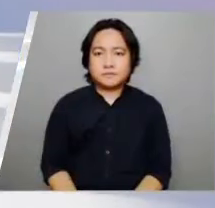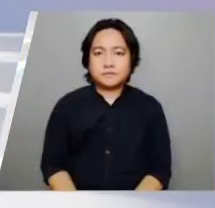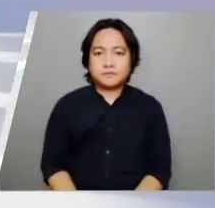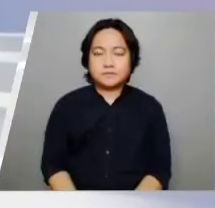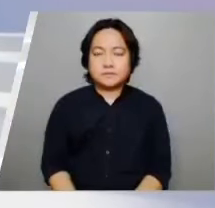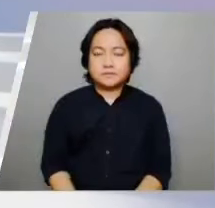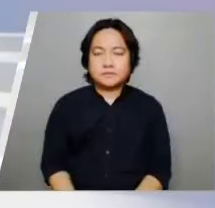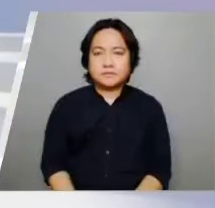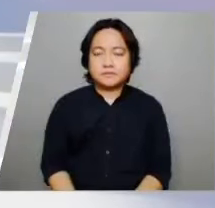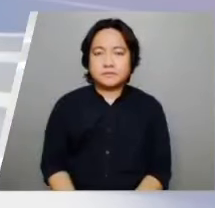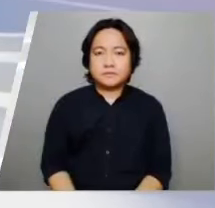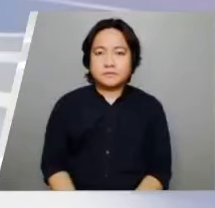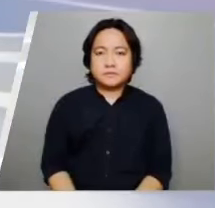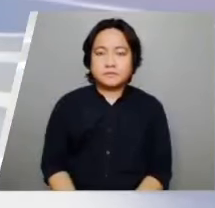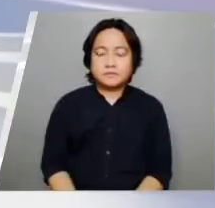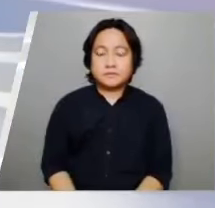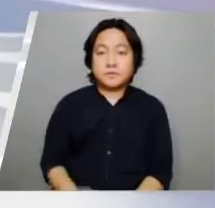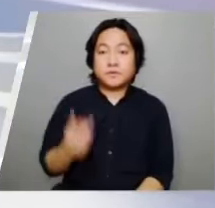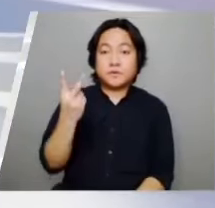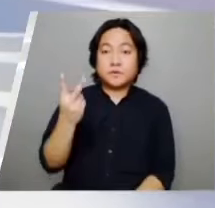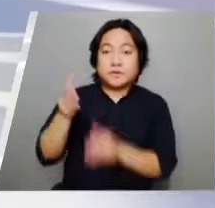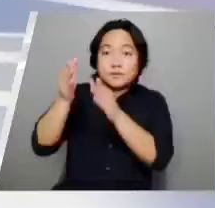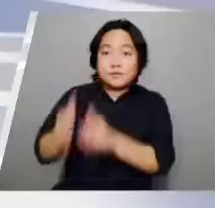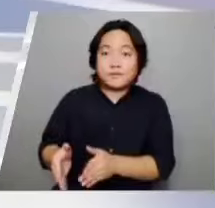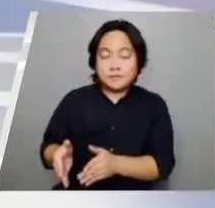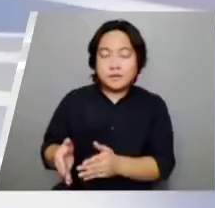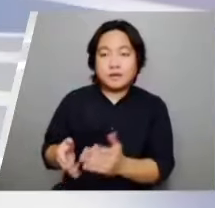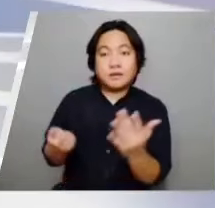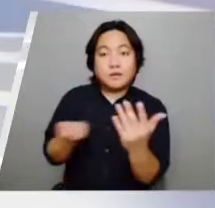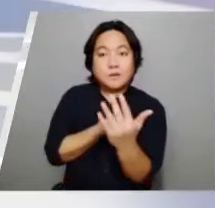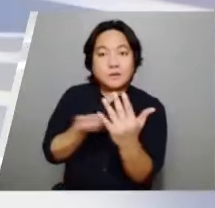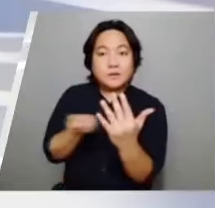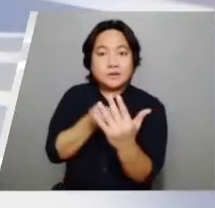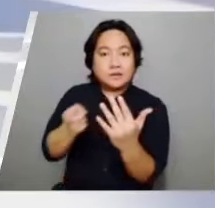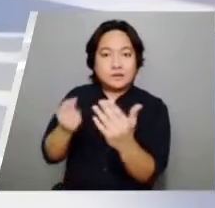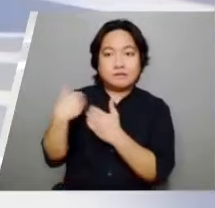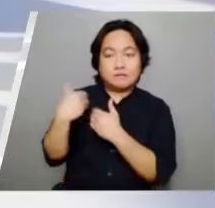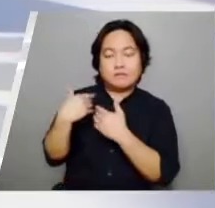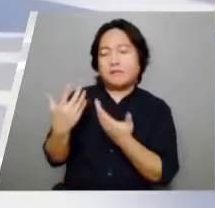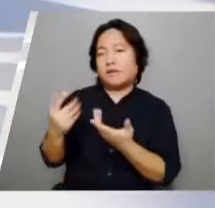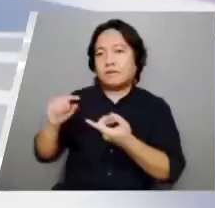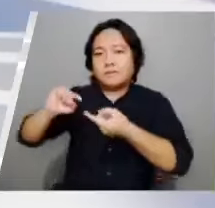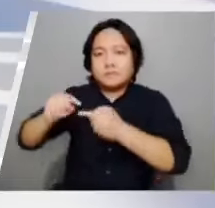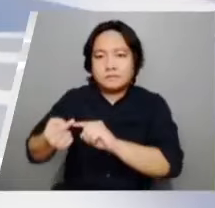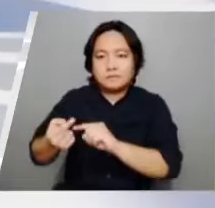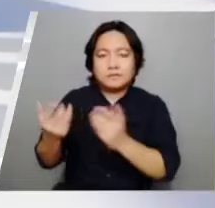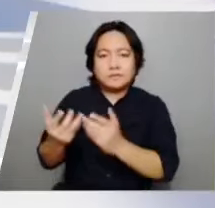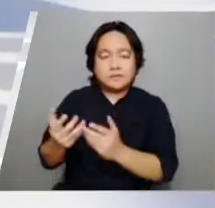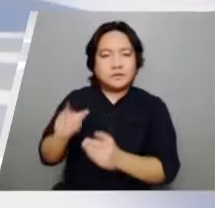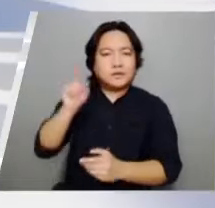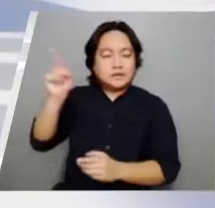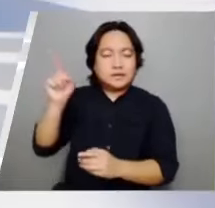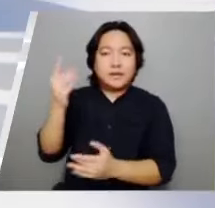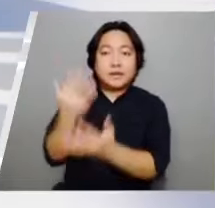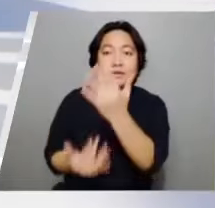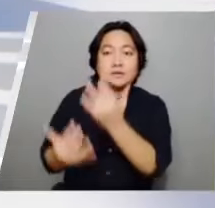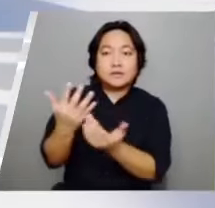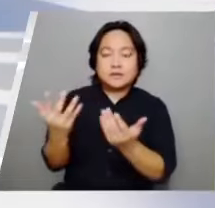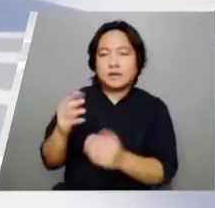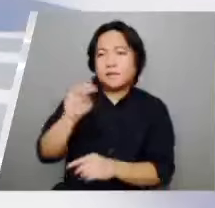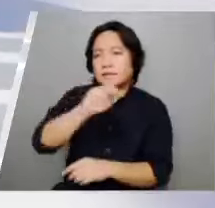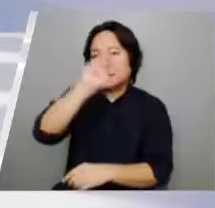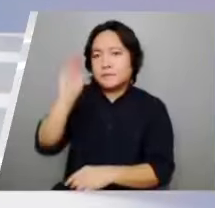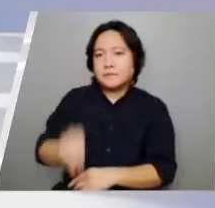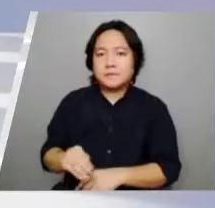Dalawang bumbero na sugatan ng tamaan ang bumigay na pader sa gitna ng pag-apula ng sunog sa barangay 775, Baynila. Tiis lang muna dyan, hinga